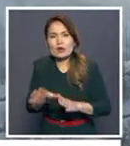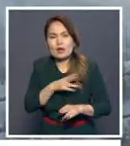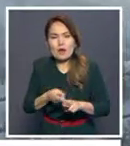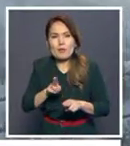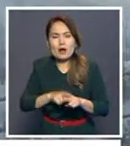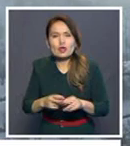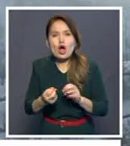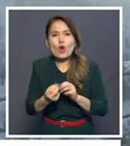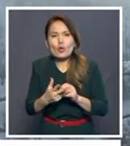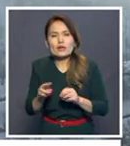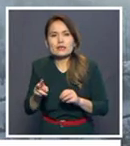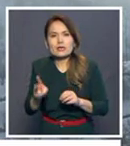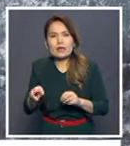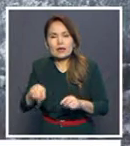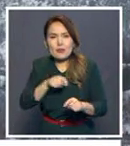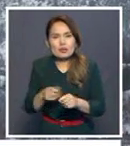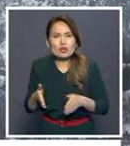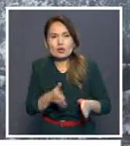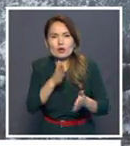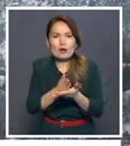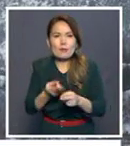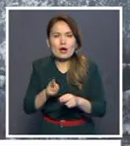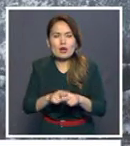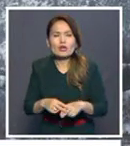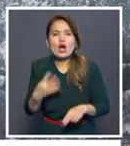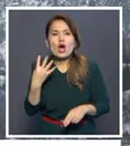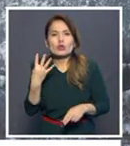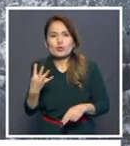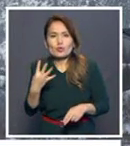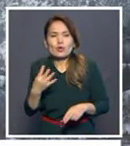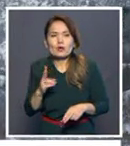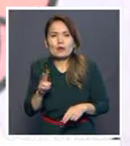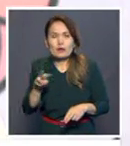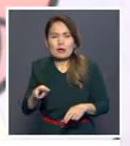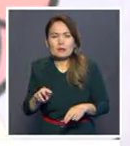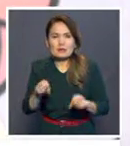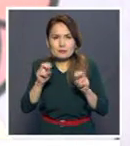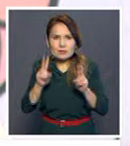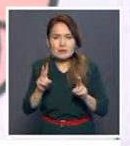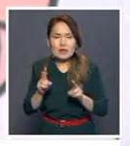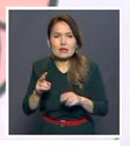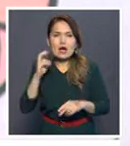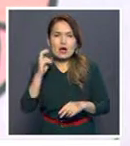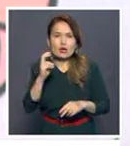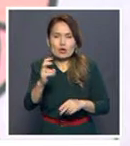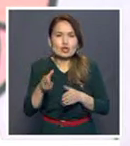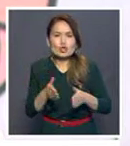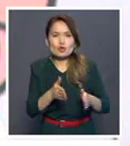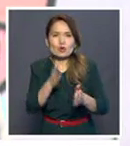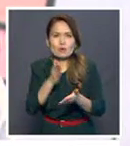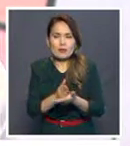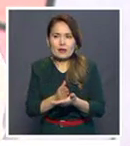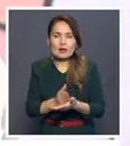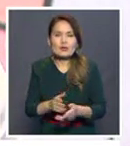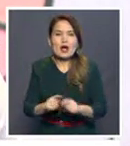шақырым, шатқалдың құзар шыңына жеткізетін 4 шақырымдық екі аспалы жол орнатылған. Көпшіліктің көмегімен мерзімінен